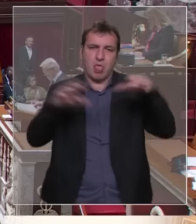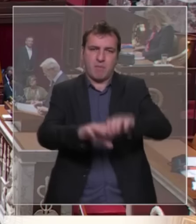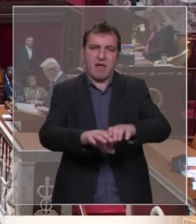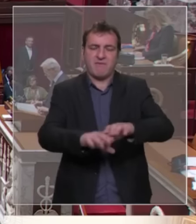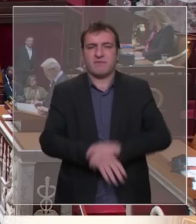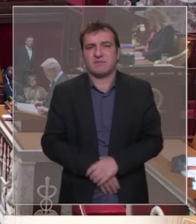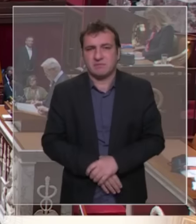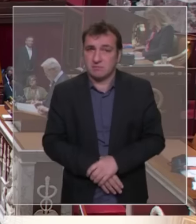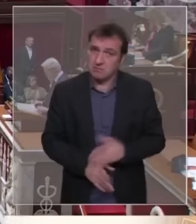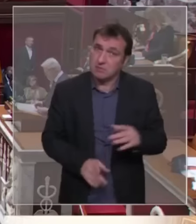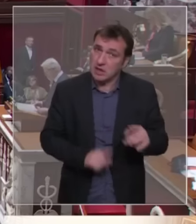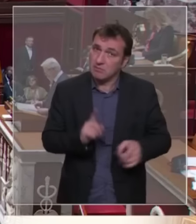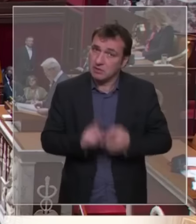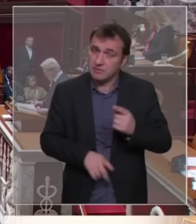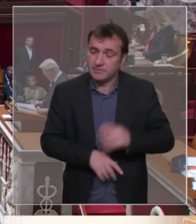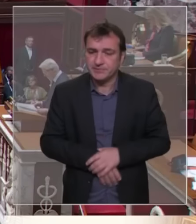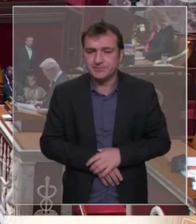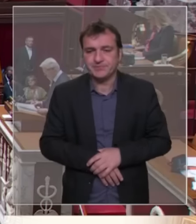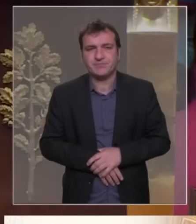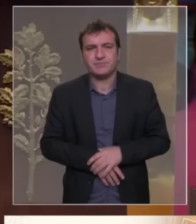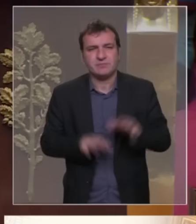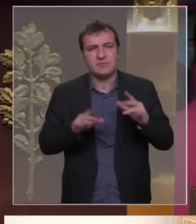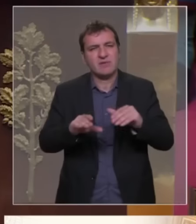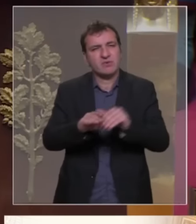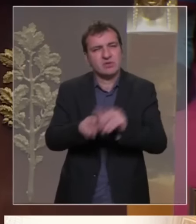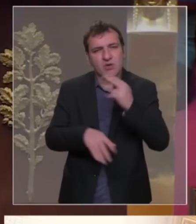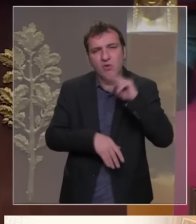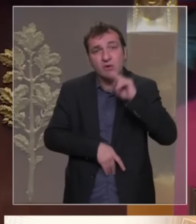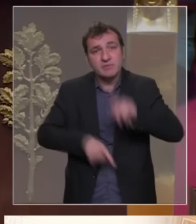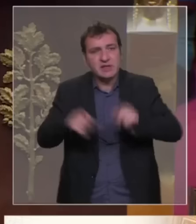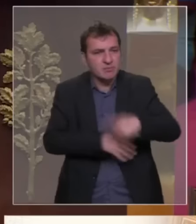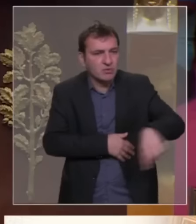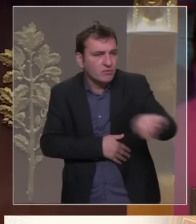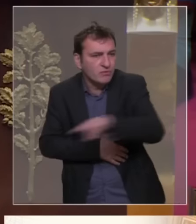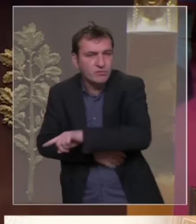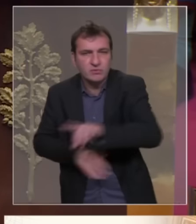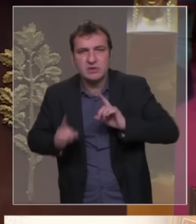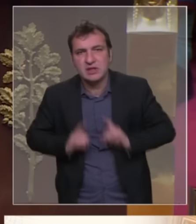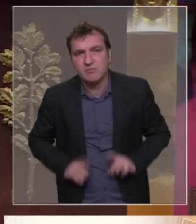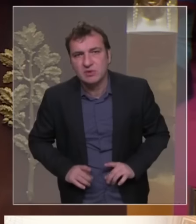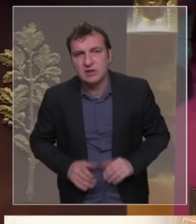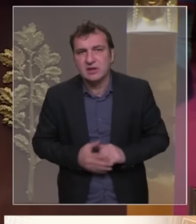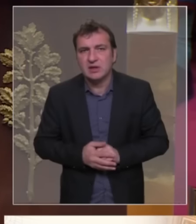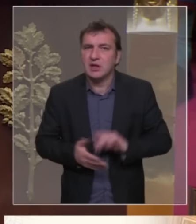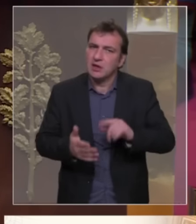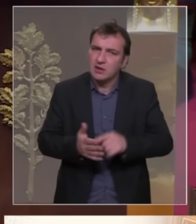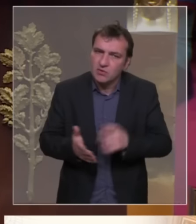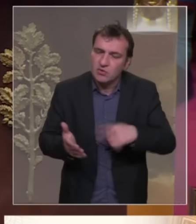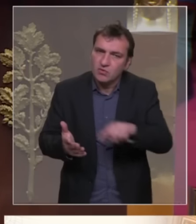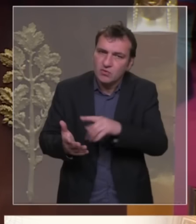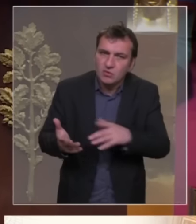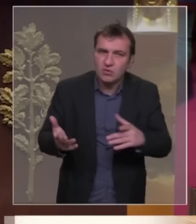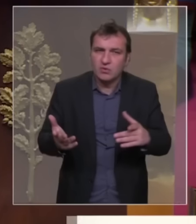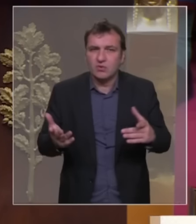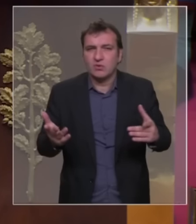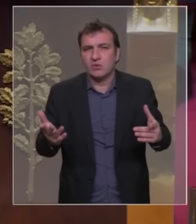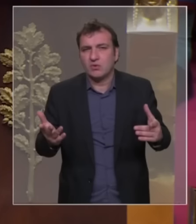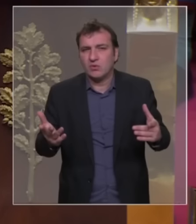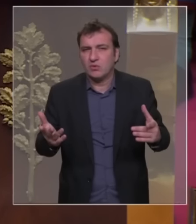Notre influence en Europe, elle dépend aussi de vous, députés de la nation. Il faut que vous soyez